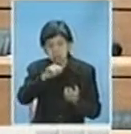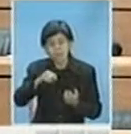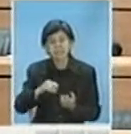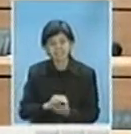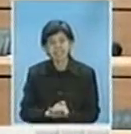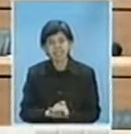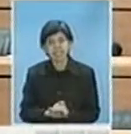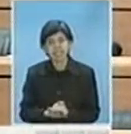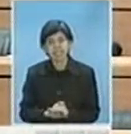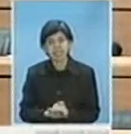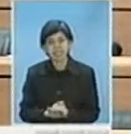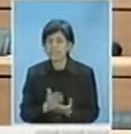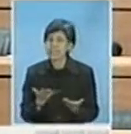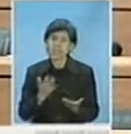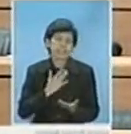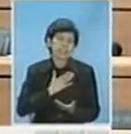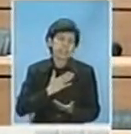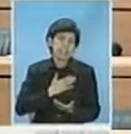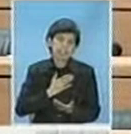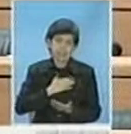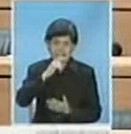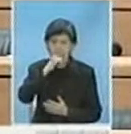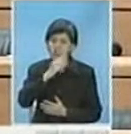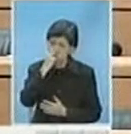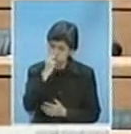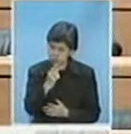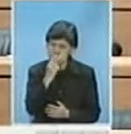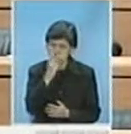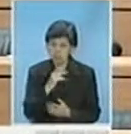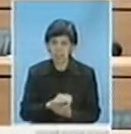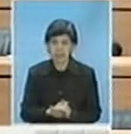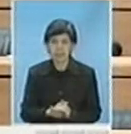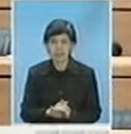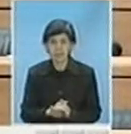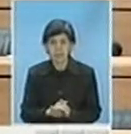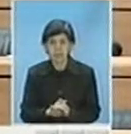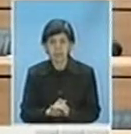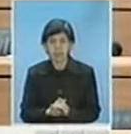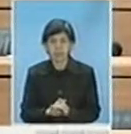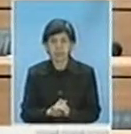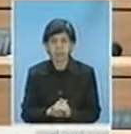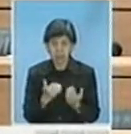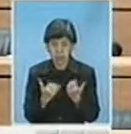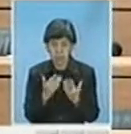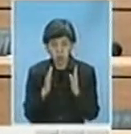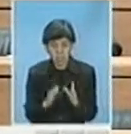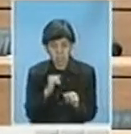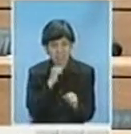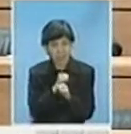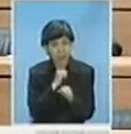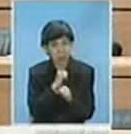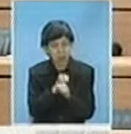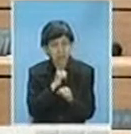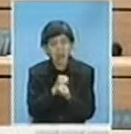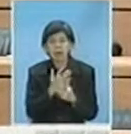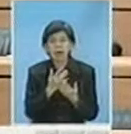ครับเป็นสิ่งที่เรานั้นจะต้องมาดูกันวันนี้แรงงานที่ตกงาน